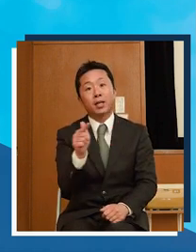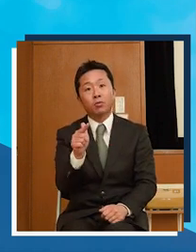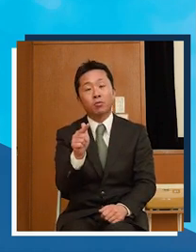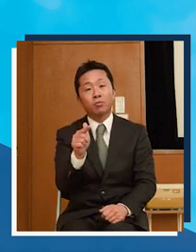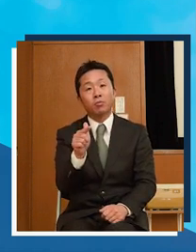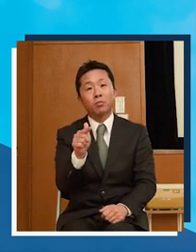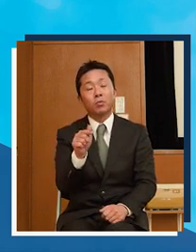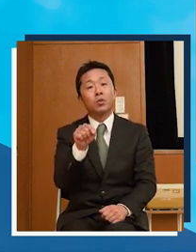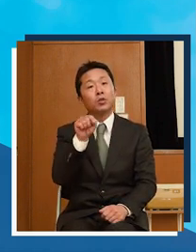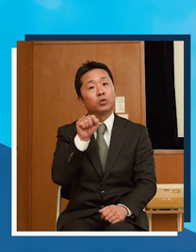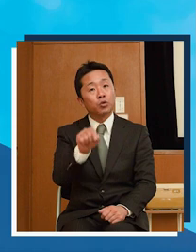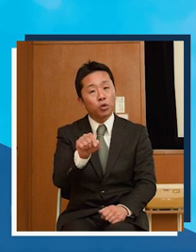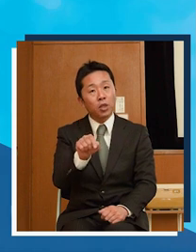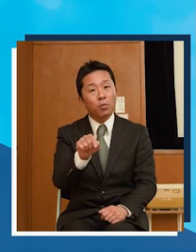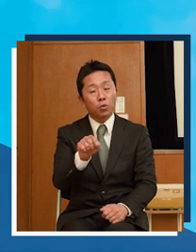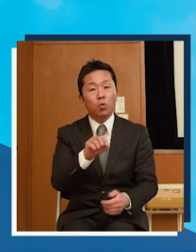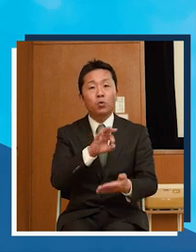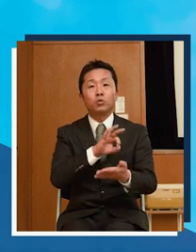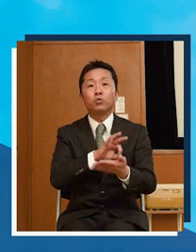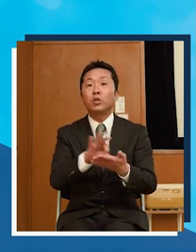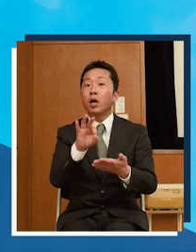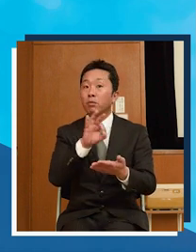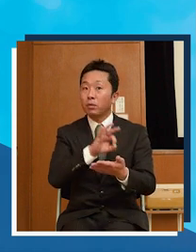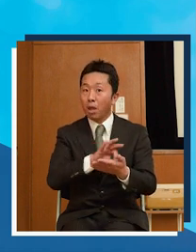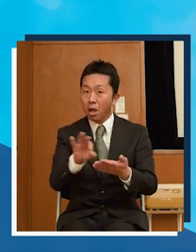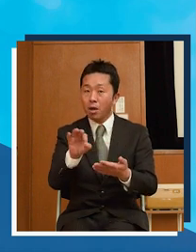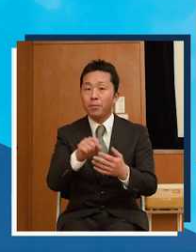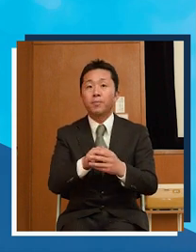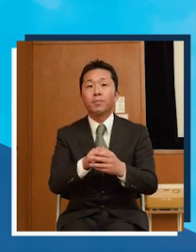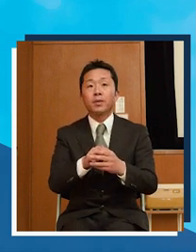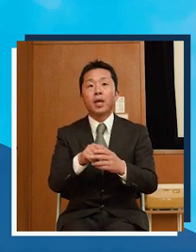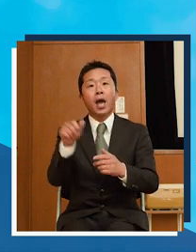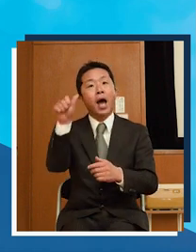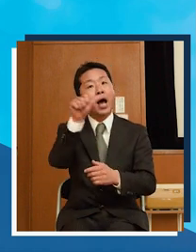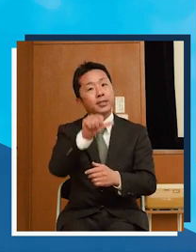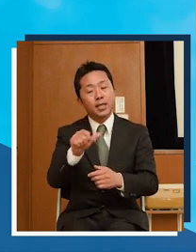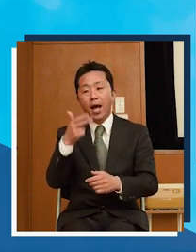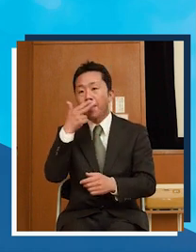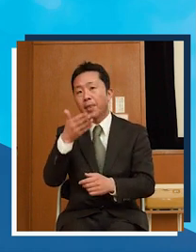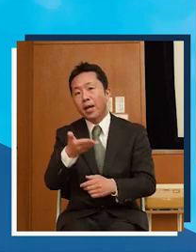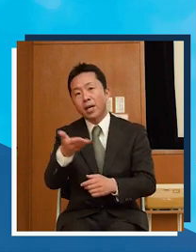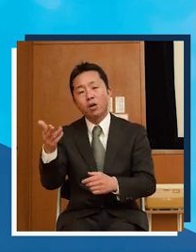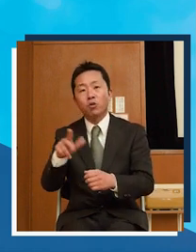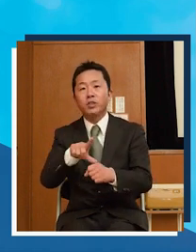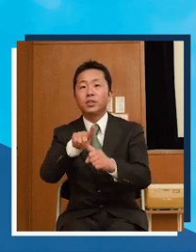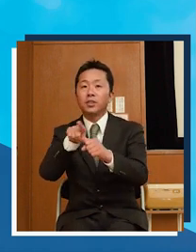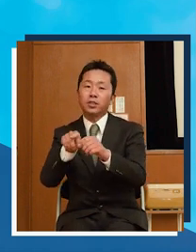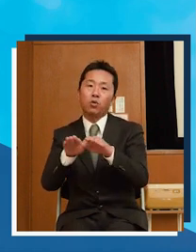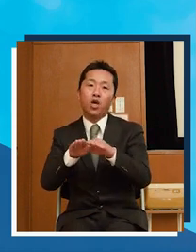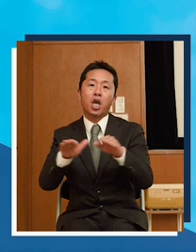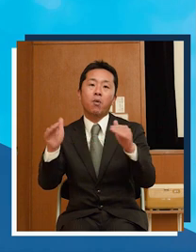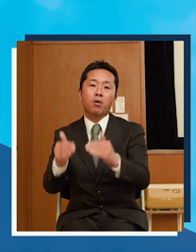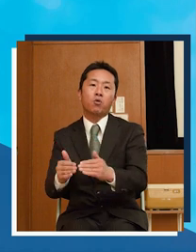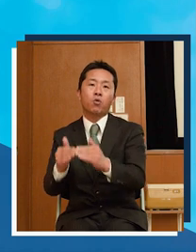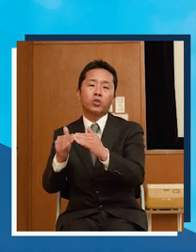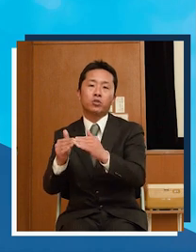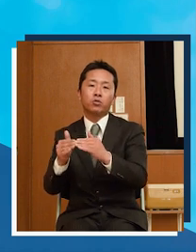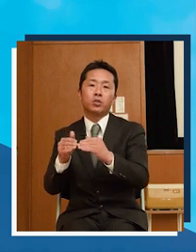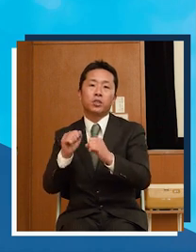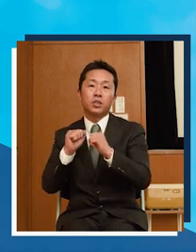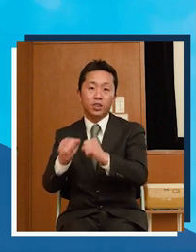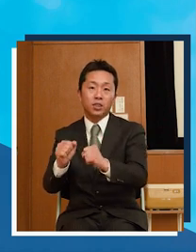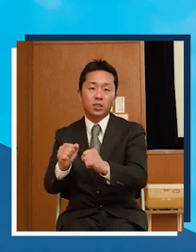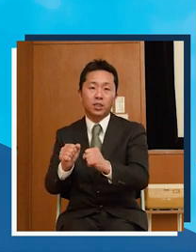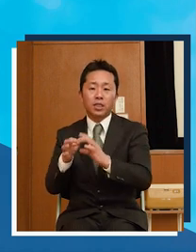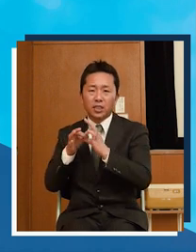ソフトパワーと呼んでいますがそのソフトパワーを活用してアジア太平洋地域の平和の構築に貢献しえ持続